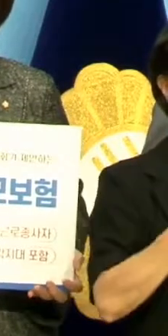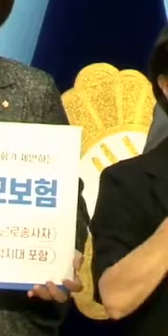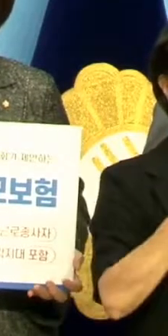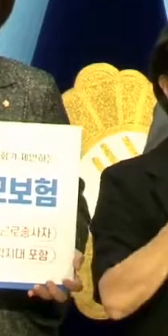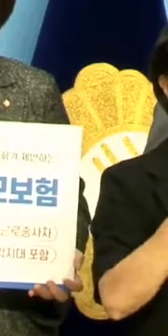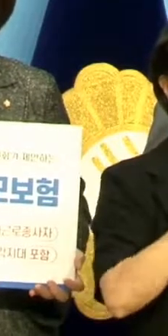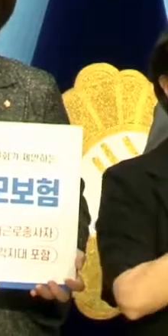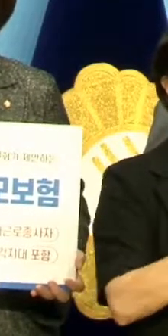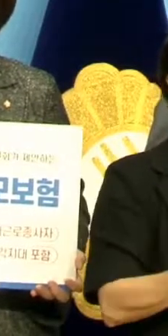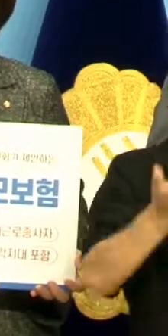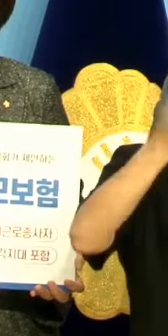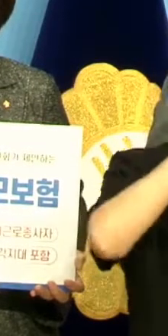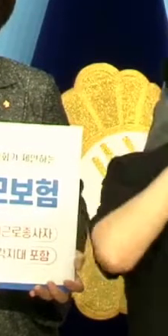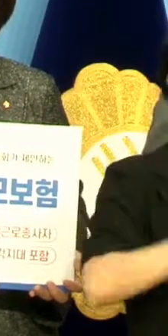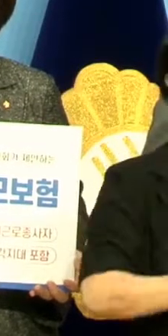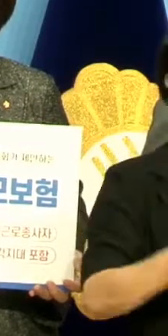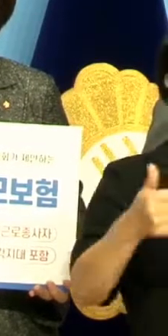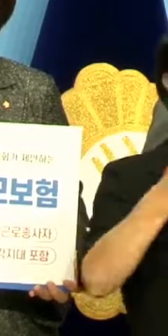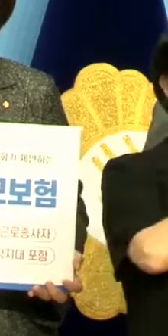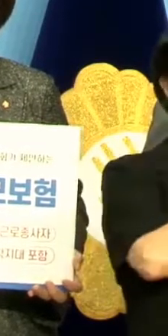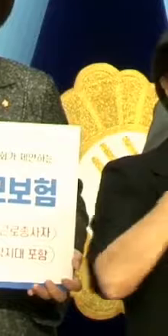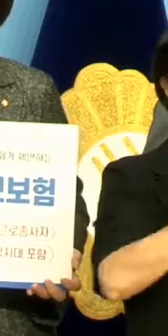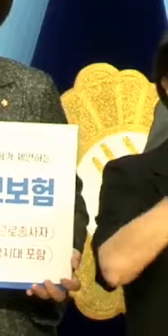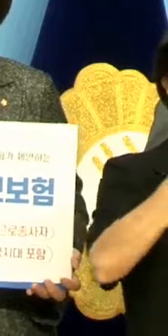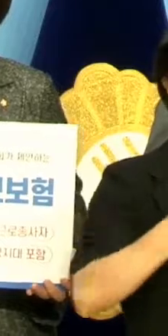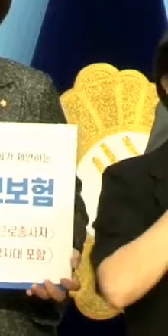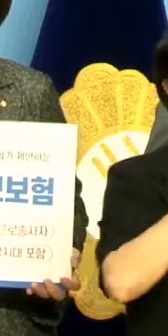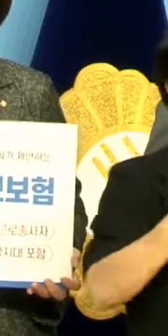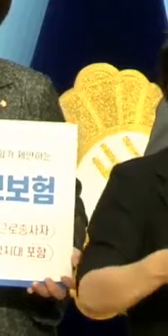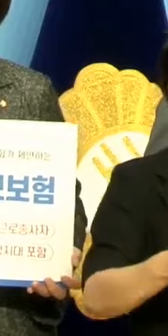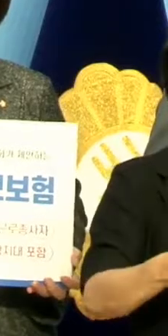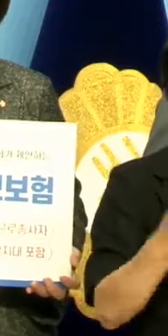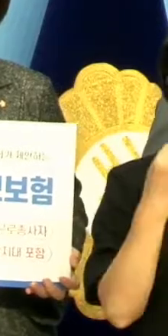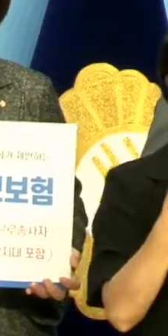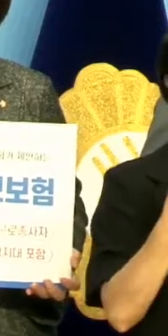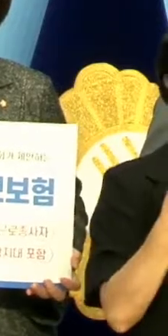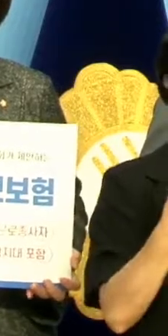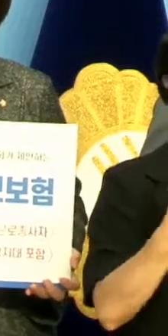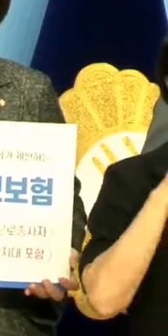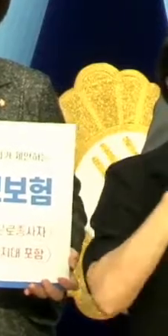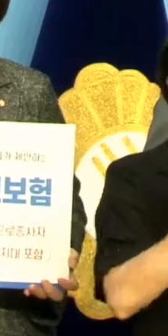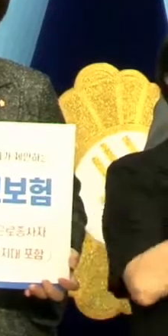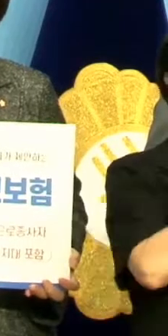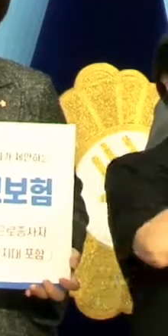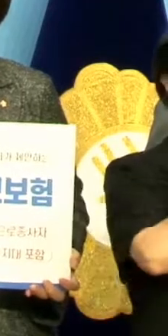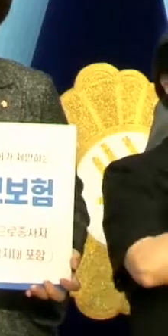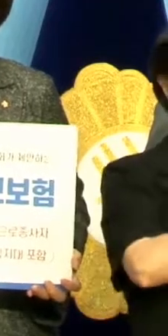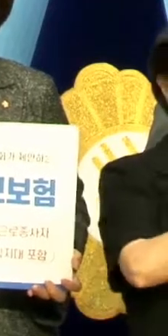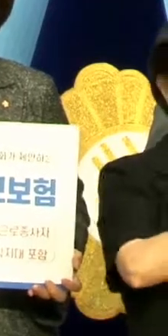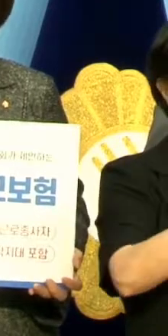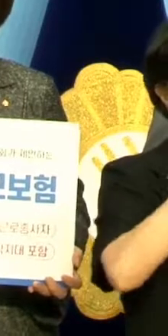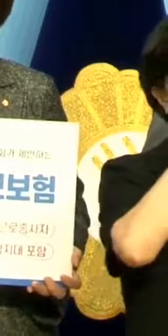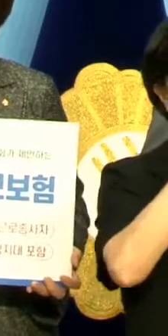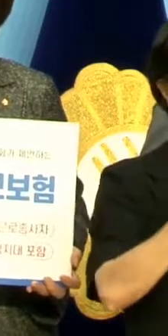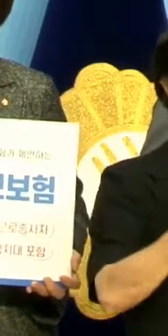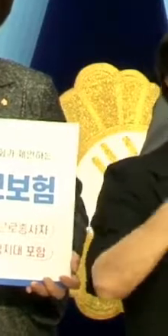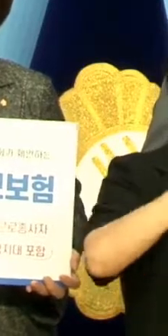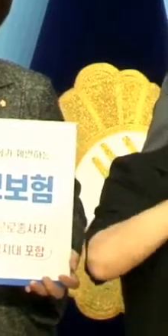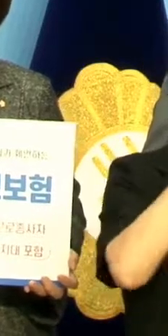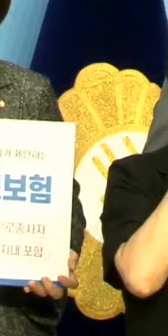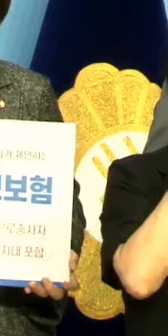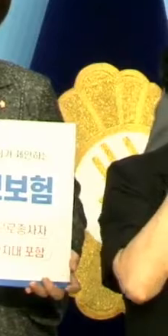승진이 암밴드 인사 국가에서 받을 수 있는 불이익에 대한 우려 그리고 6월 즉 자체에 대한 부정적 시각이 있습니다